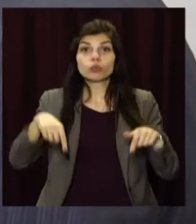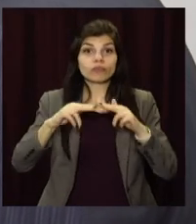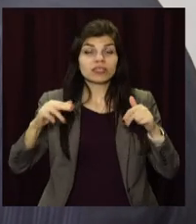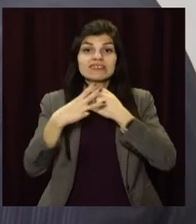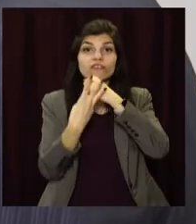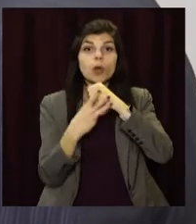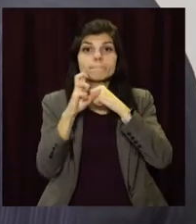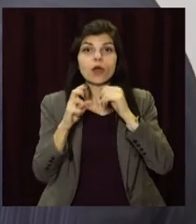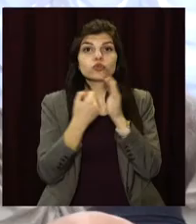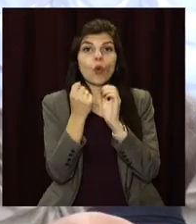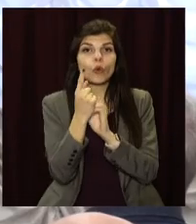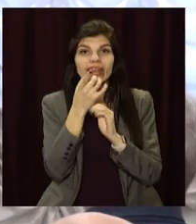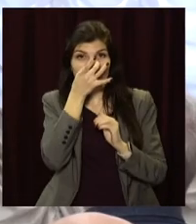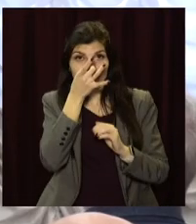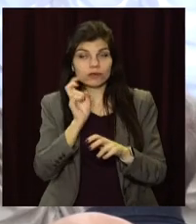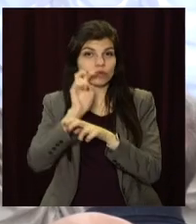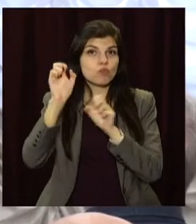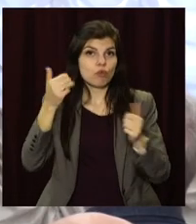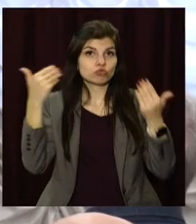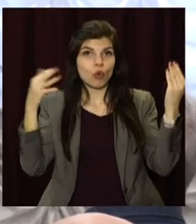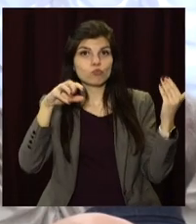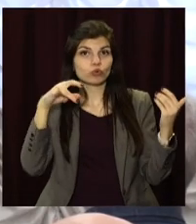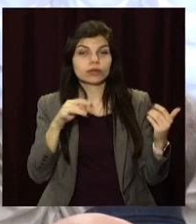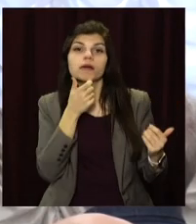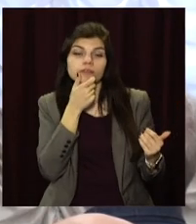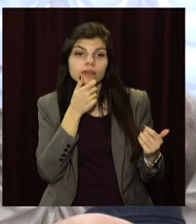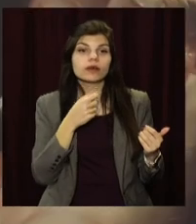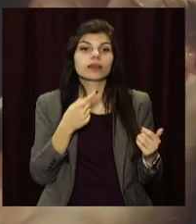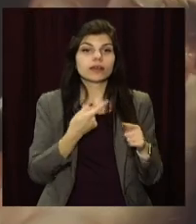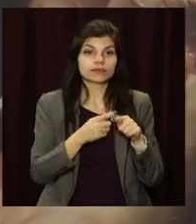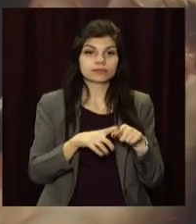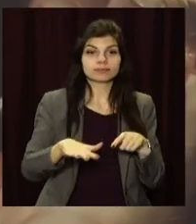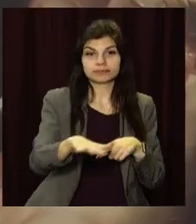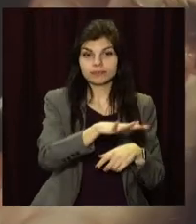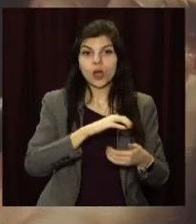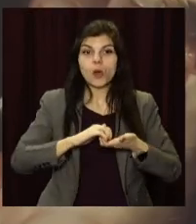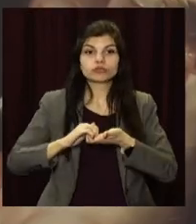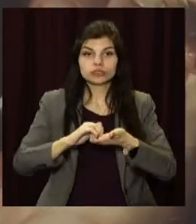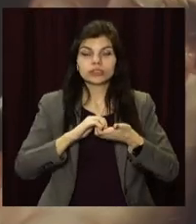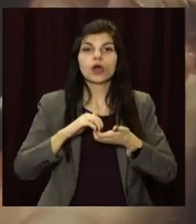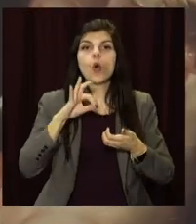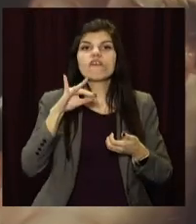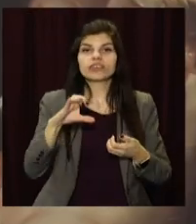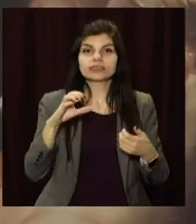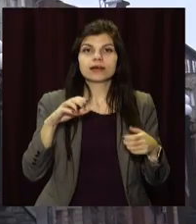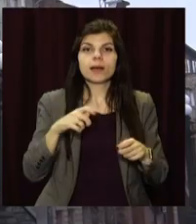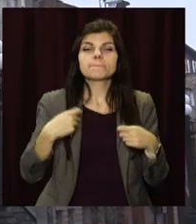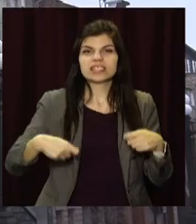березня до 11 квітня. Це один із соціальних проєктів Асоціації офіцерів, який підтримали Офіс